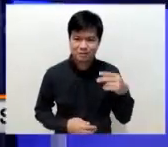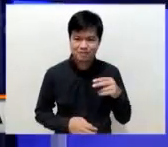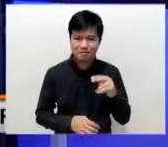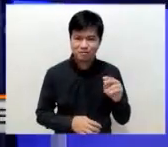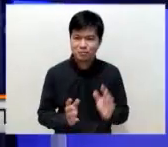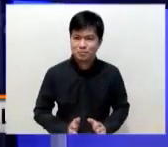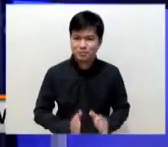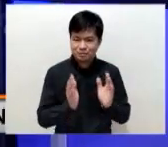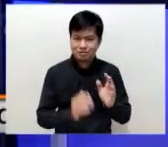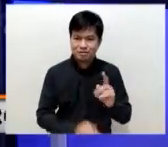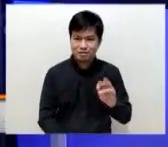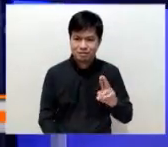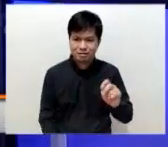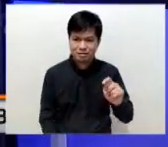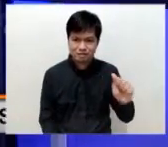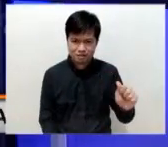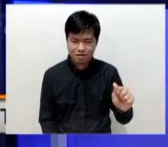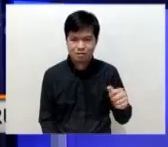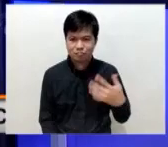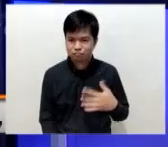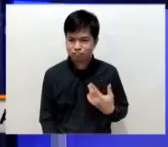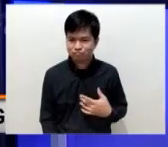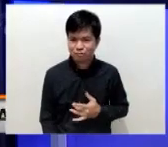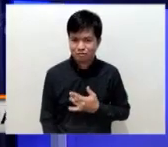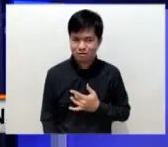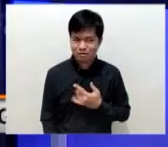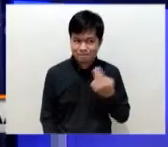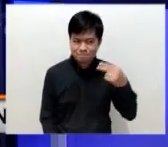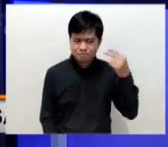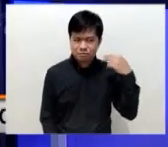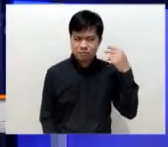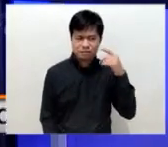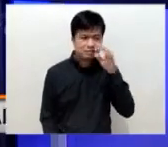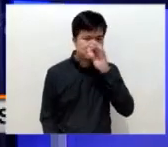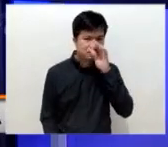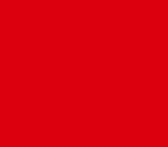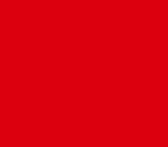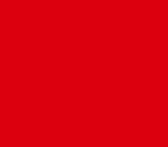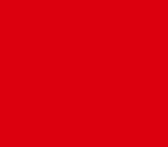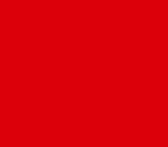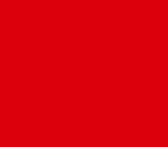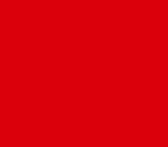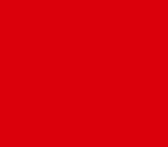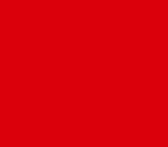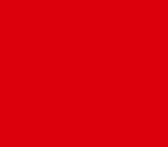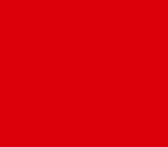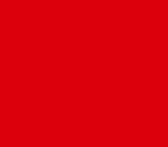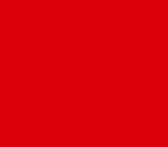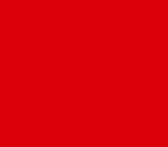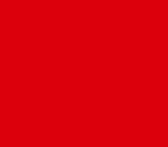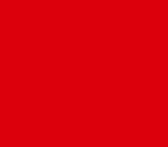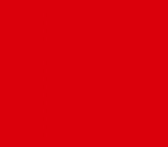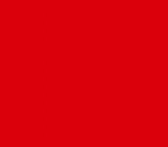iba din kasi talagang vibe sa Araneta. Ramdam mo yung history at pagka-Pinoy mo pag nandung kayo. I'm sure agree din naman kayo. Mga kapatid,